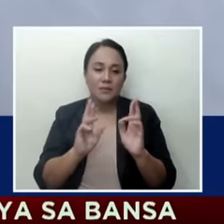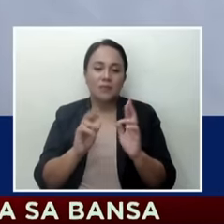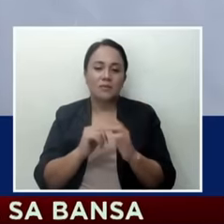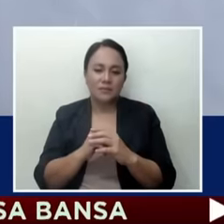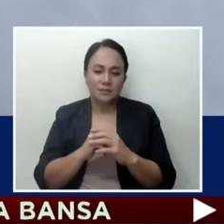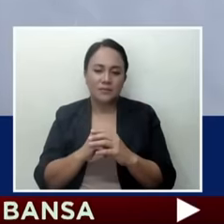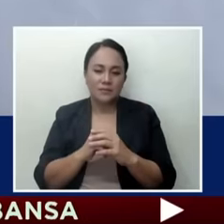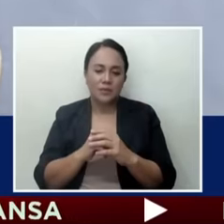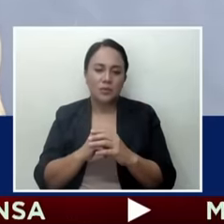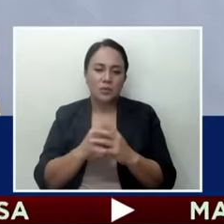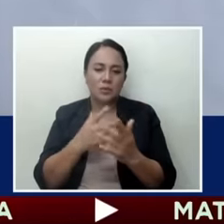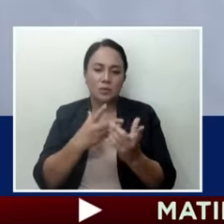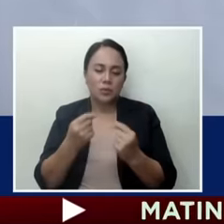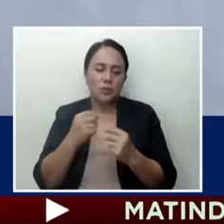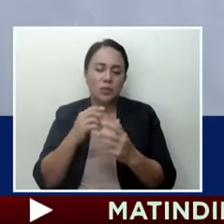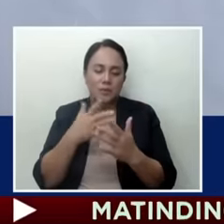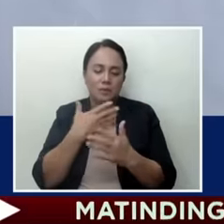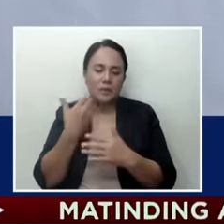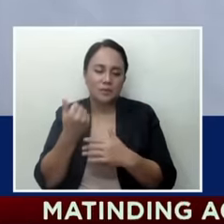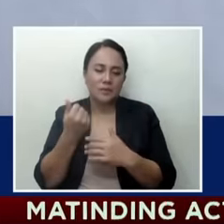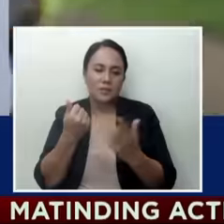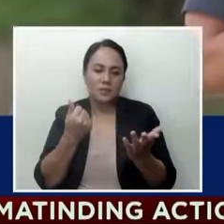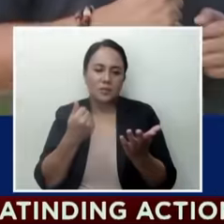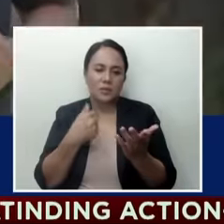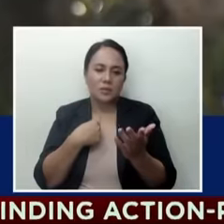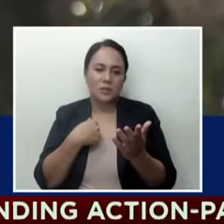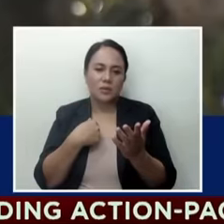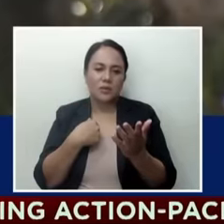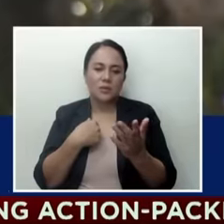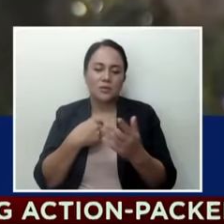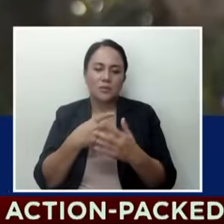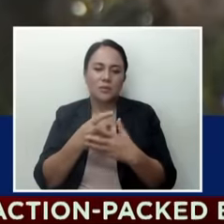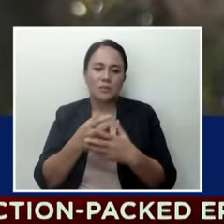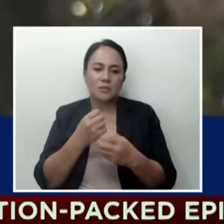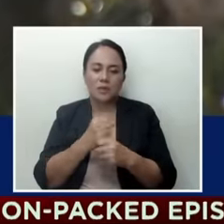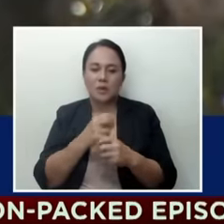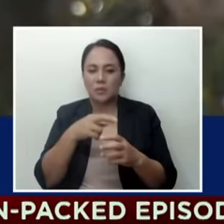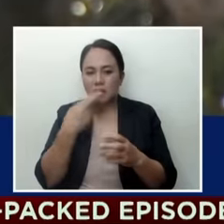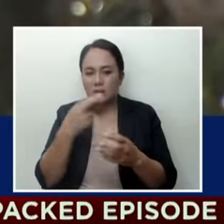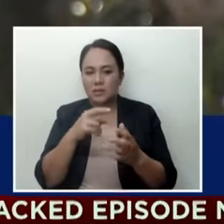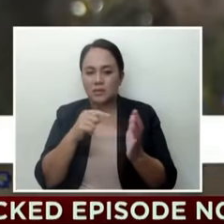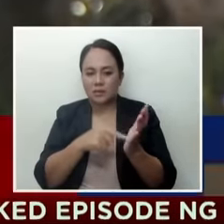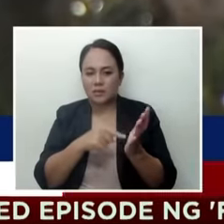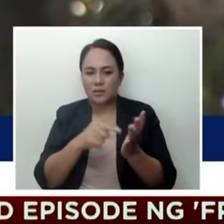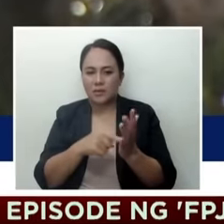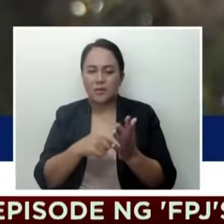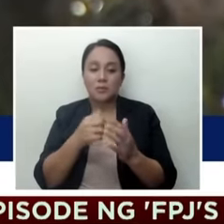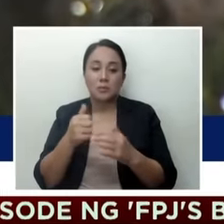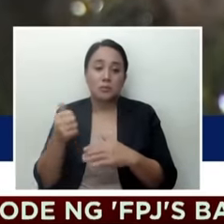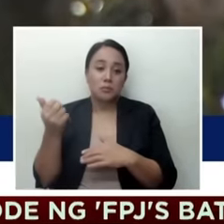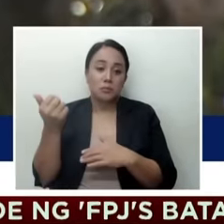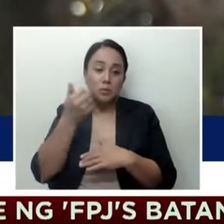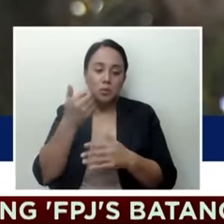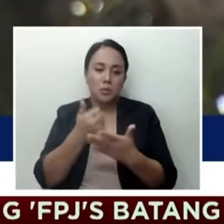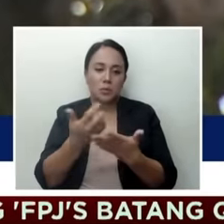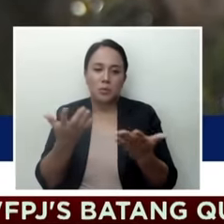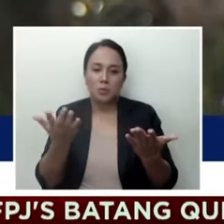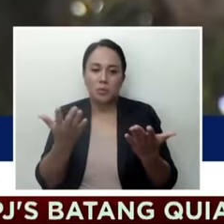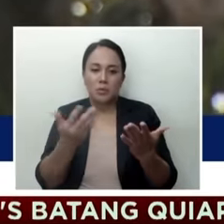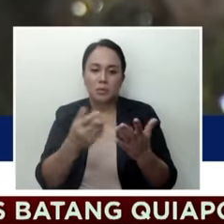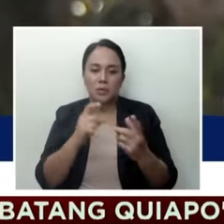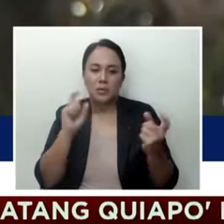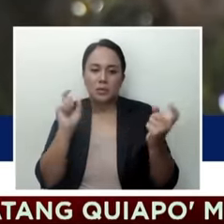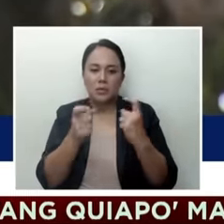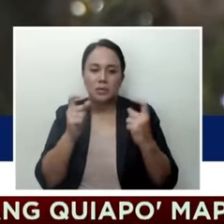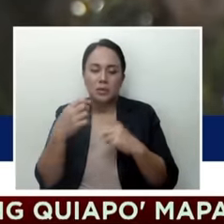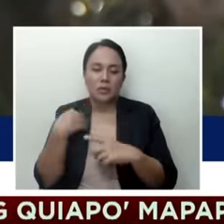to do our best to try to make rice affordable. Ayon sa bagong kalihim, wala munang mangyayaring balasahan ng mga